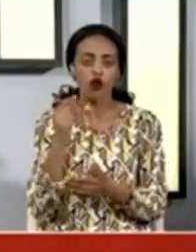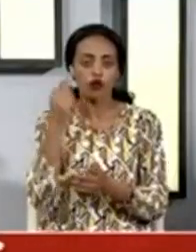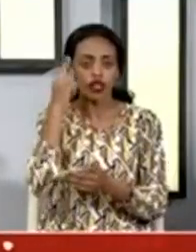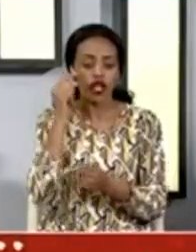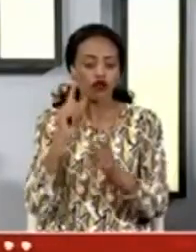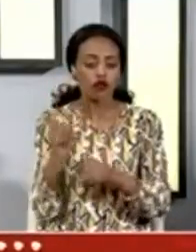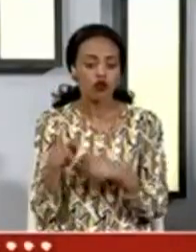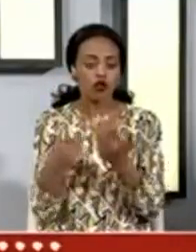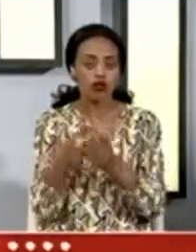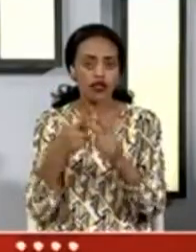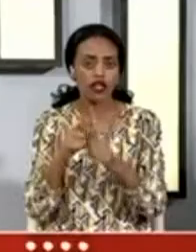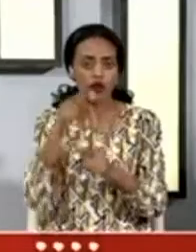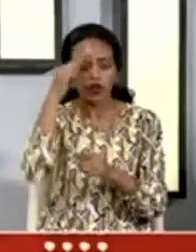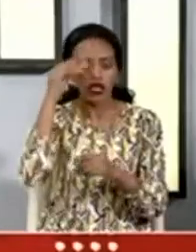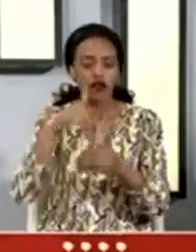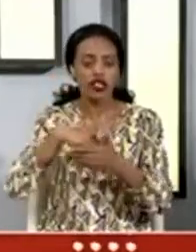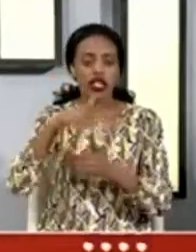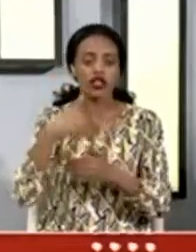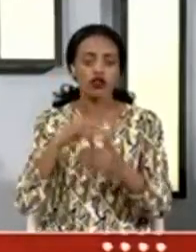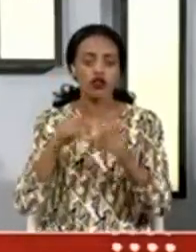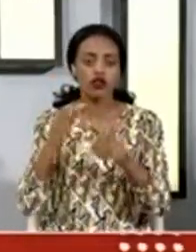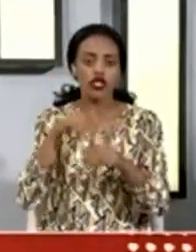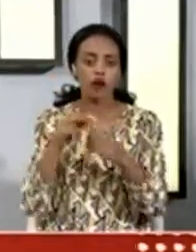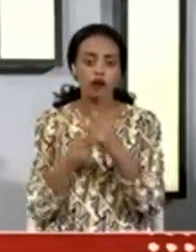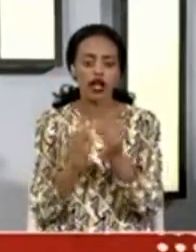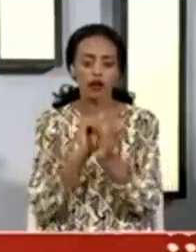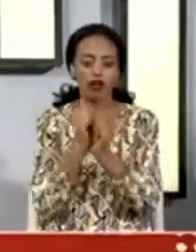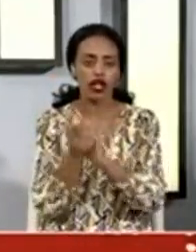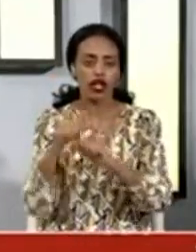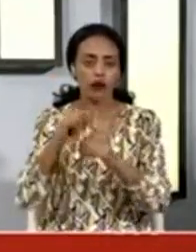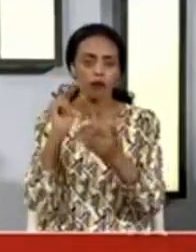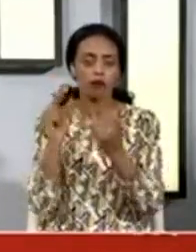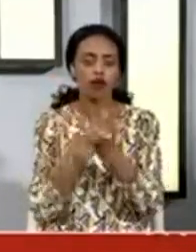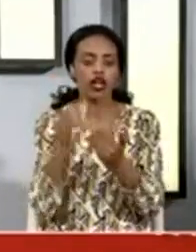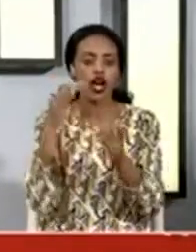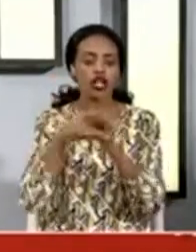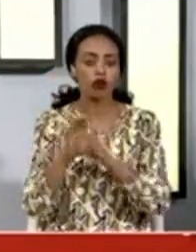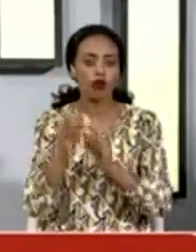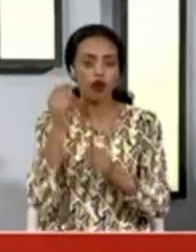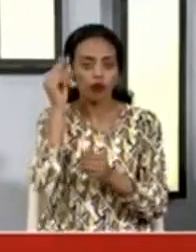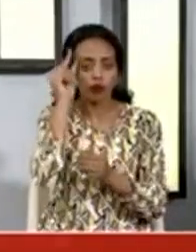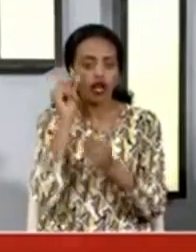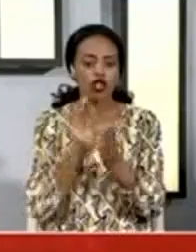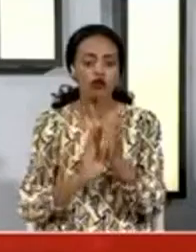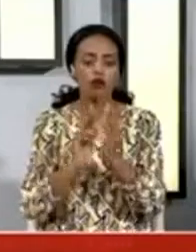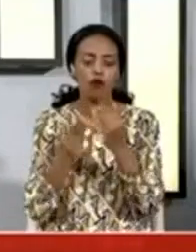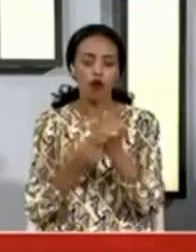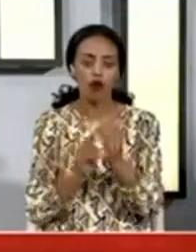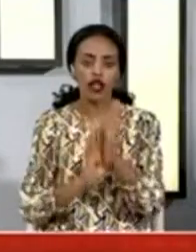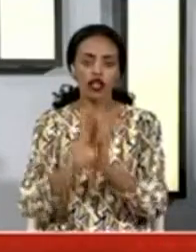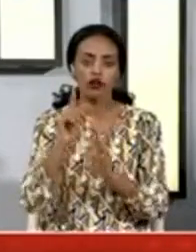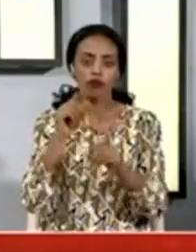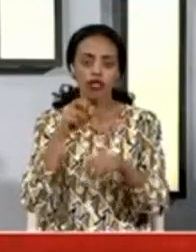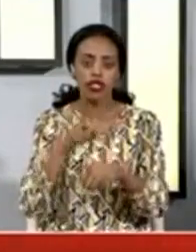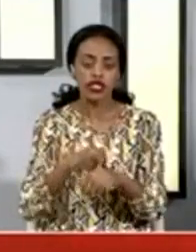እውን ብዝተፈላለዩ ምክንያታት ኣብ ደገ ዘሎ ቅርሺ ኣብ ባንኪ ብምቕያርን ናብ ባንኪ ኣታዊ ብምግባርን ባህሊ ምዕቋር ክንዕቢ ከም ዝግብአናን ብሰንኪ